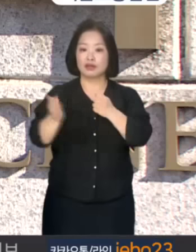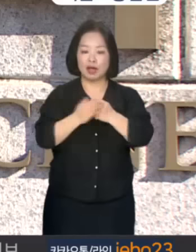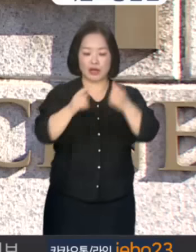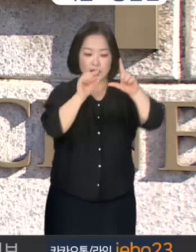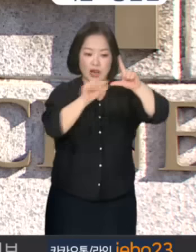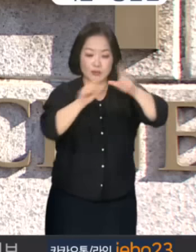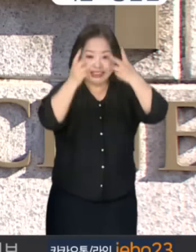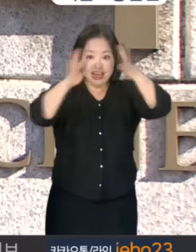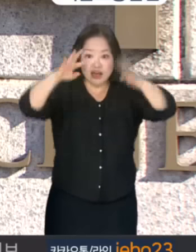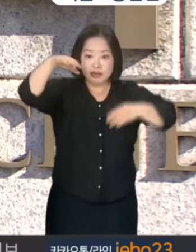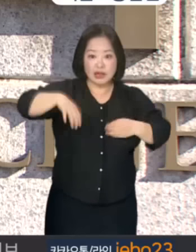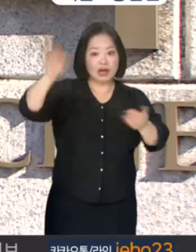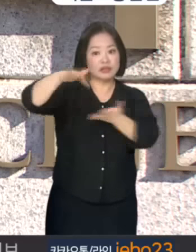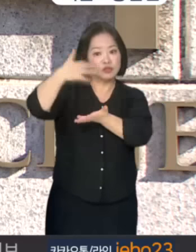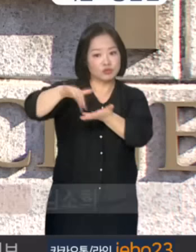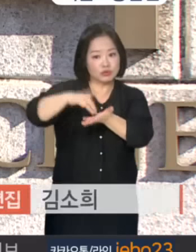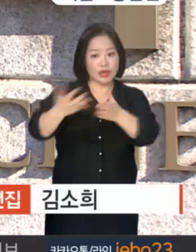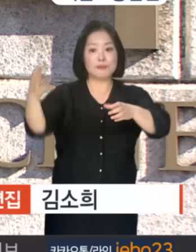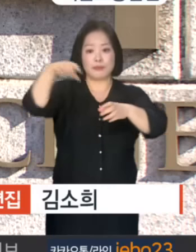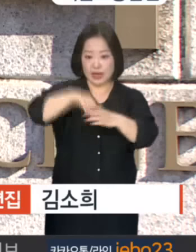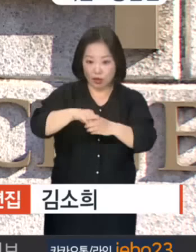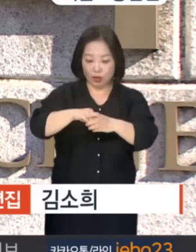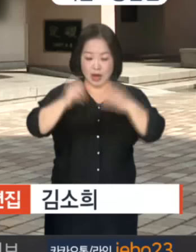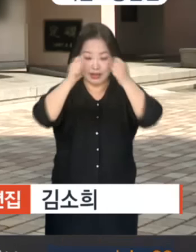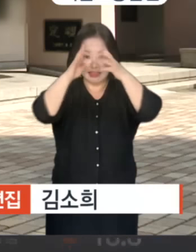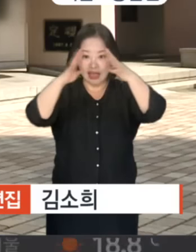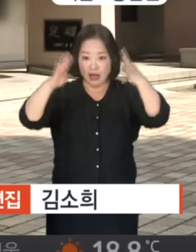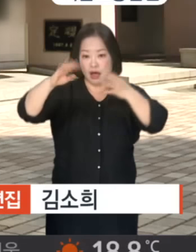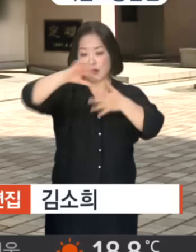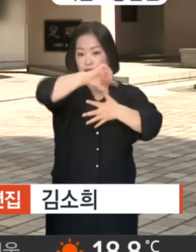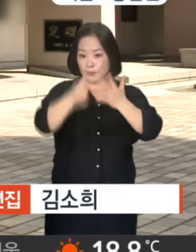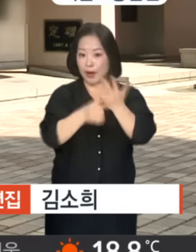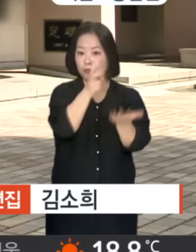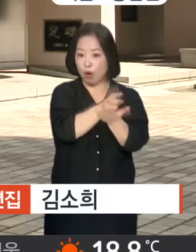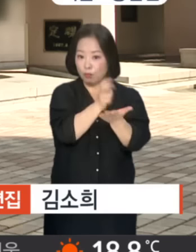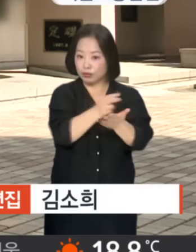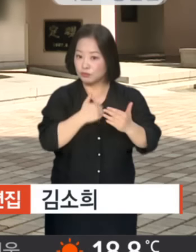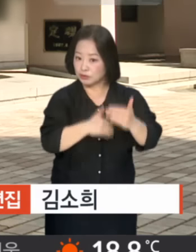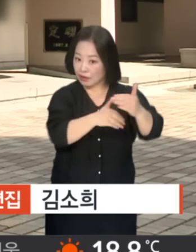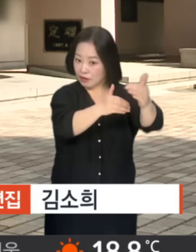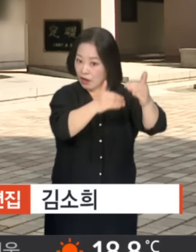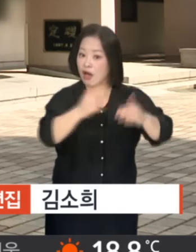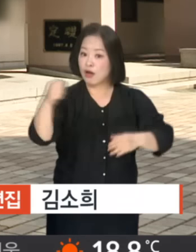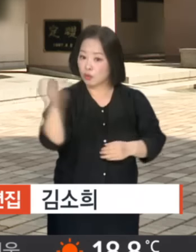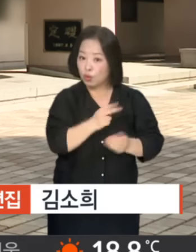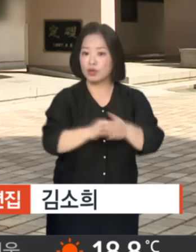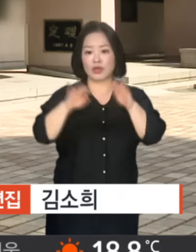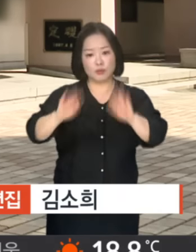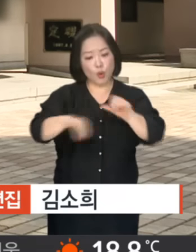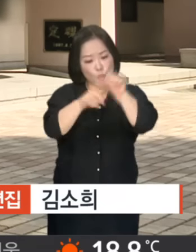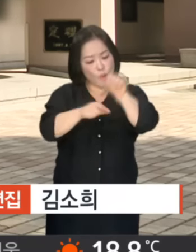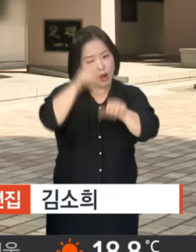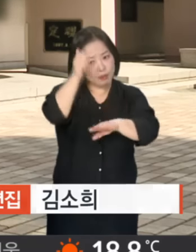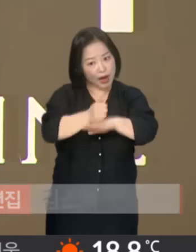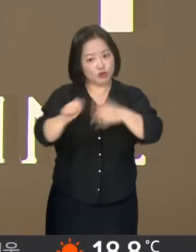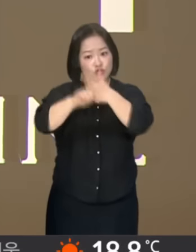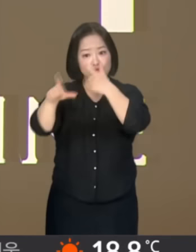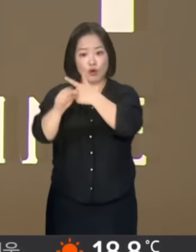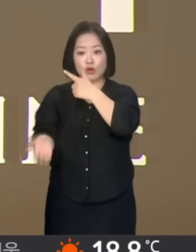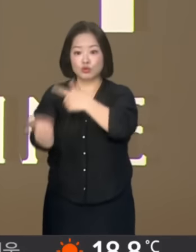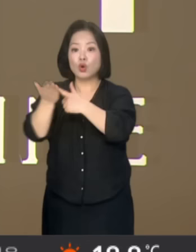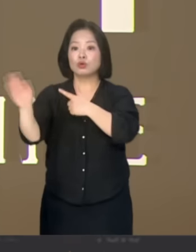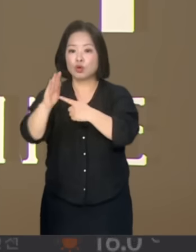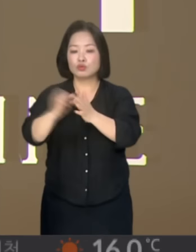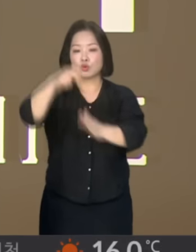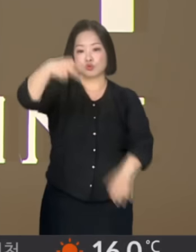대학들은 의대 증원을 반영한 학칙 개정을 진행하고 한국대학교육협의회 승인을 거쳐 이달 말 혹은 다음 달 초